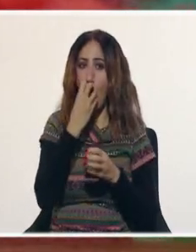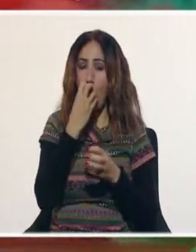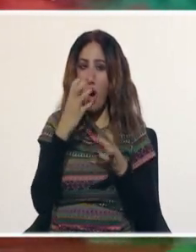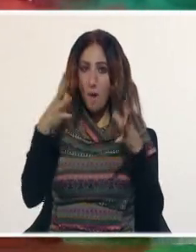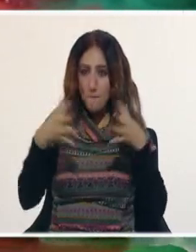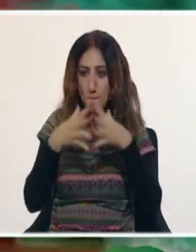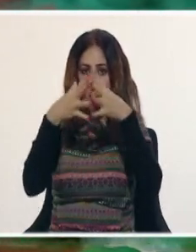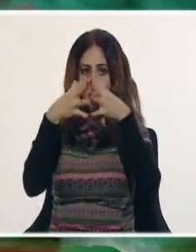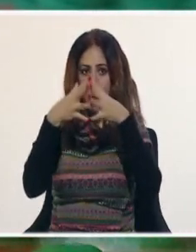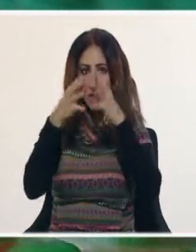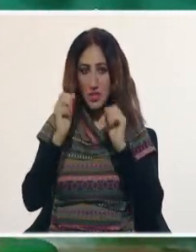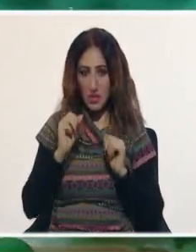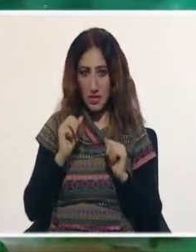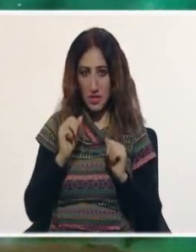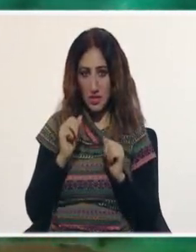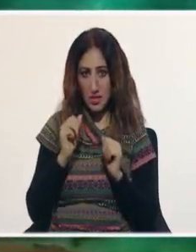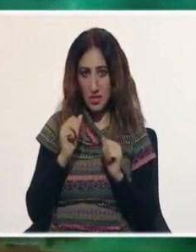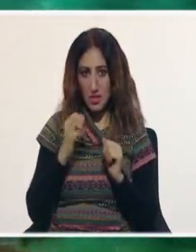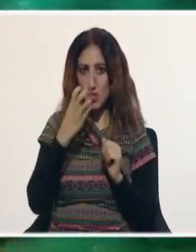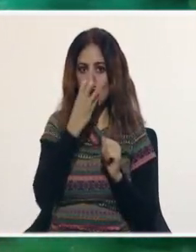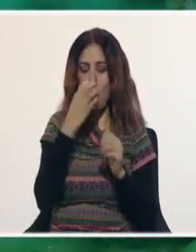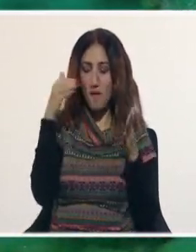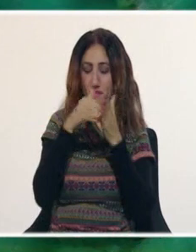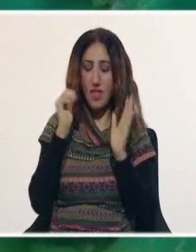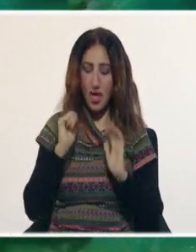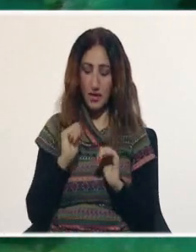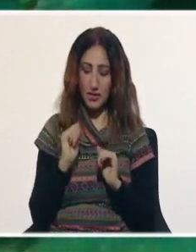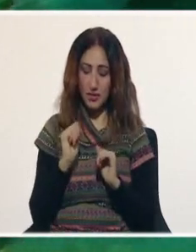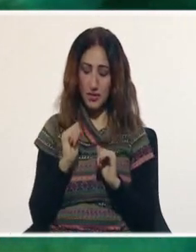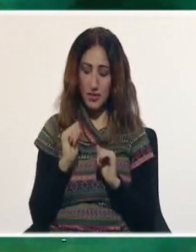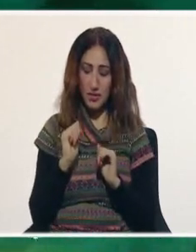في الكتاب. تفاعل بيطلع حراره.